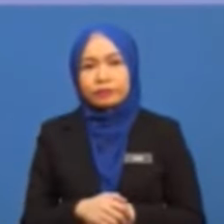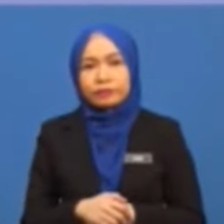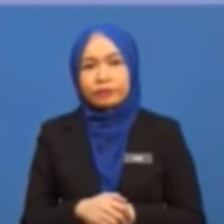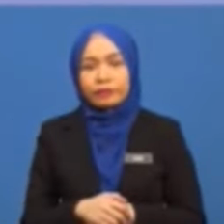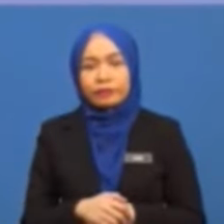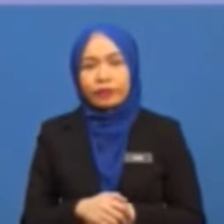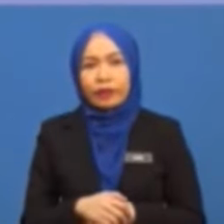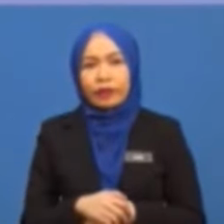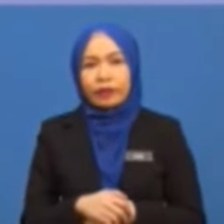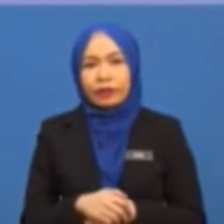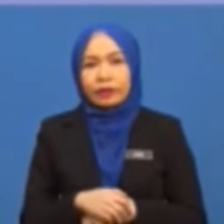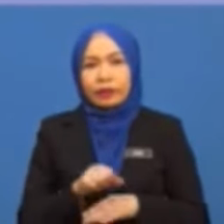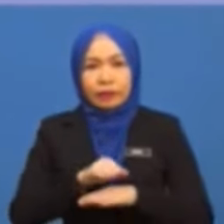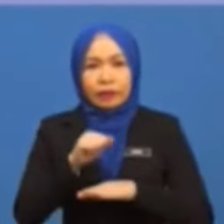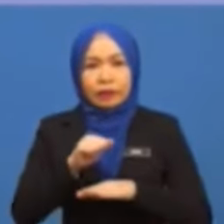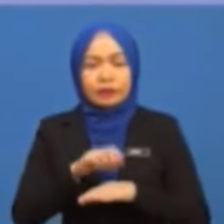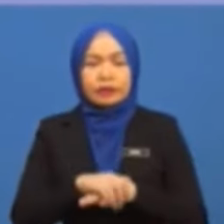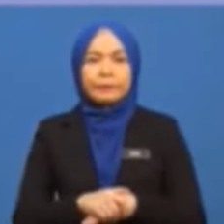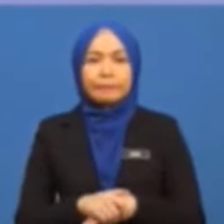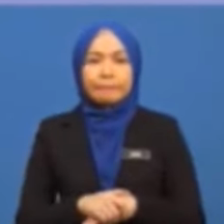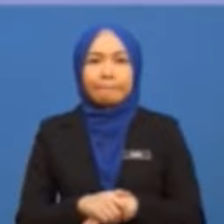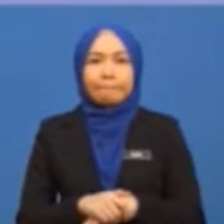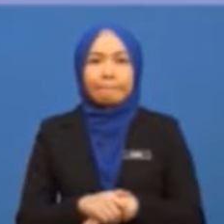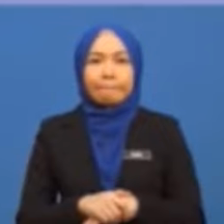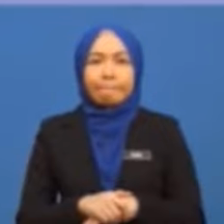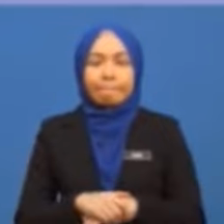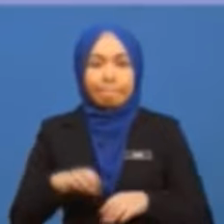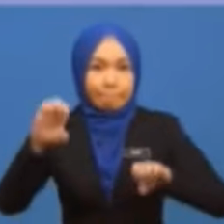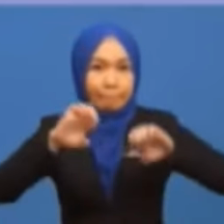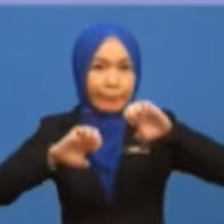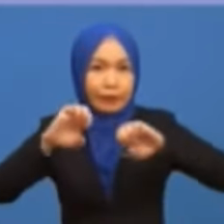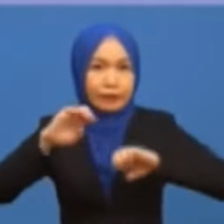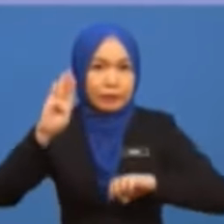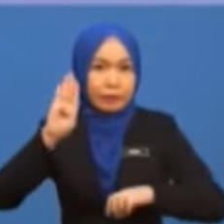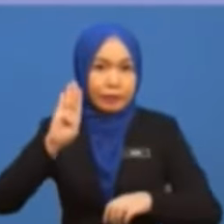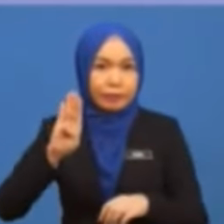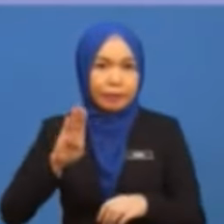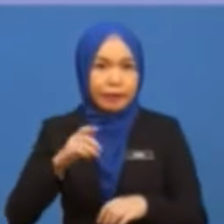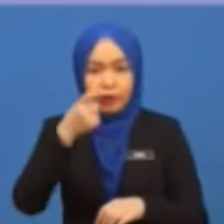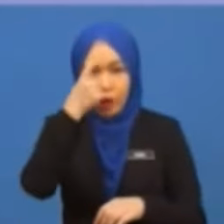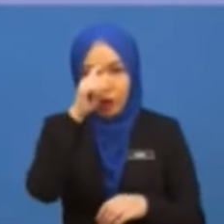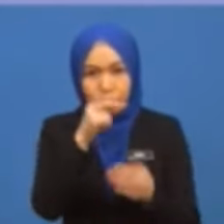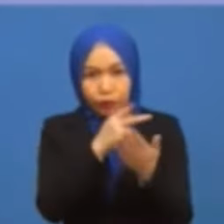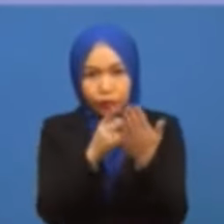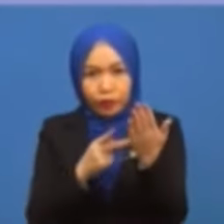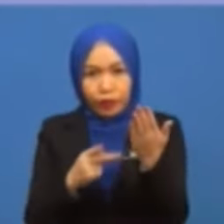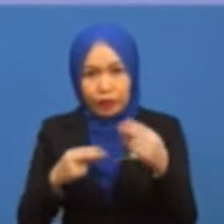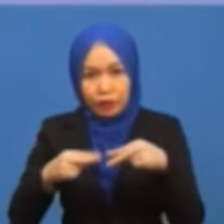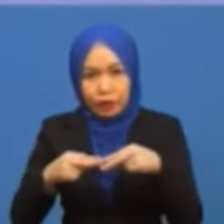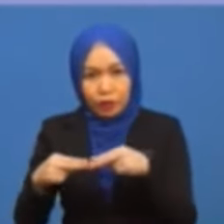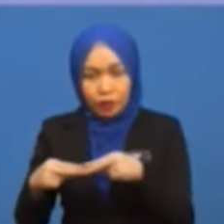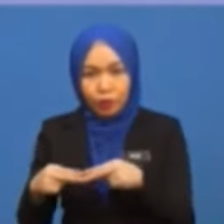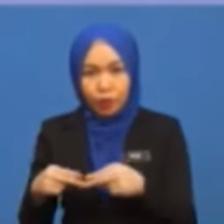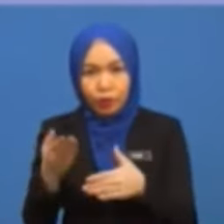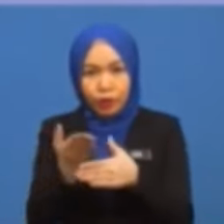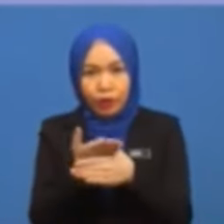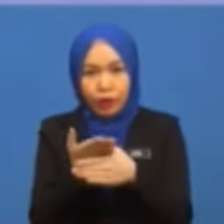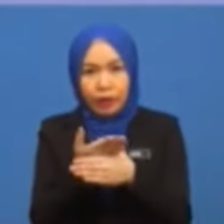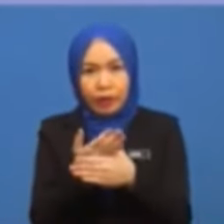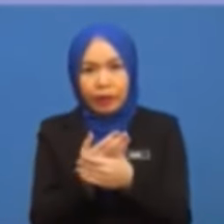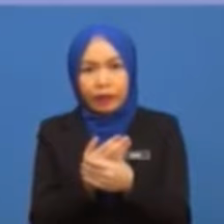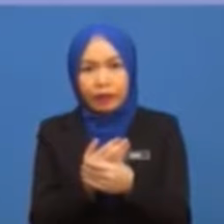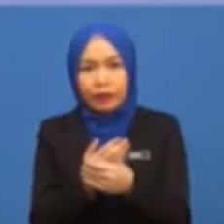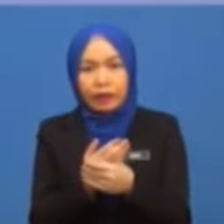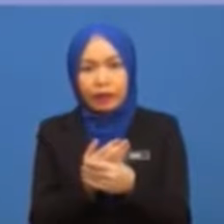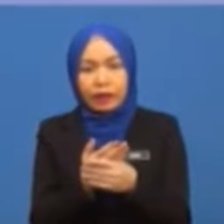Eksperimen B. Tujuan eksperimen: mengkaji hubungan antara kepekatan ion